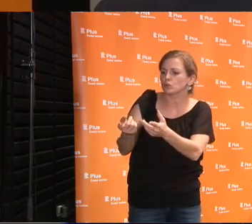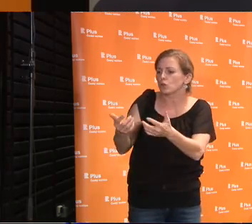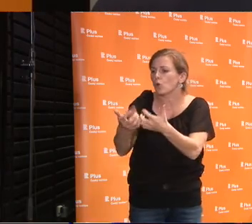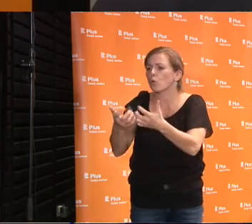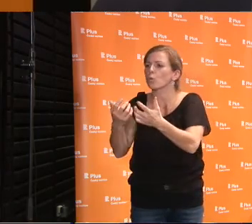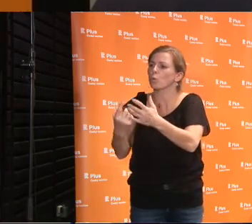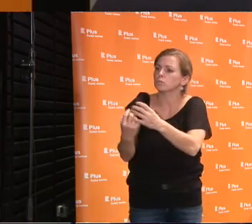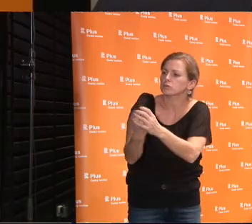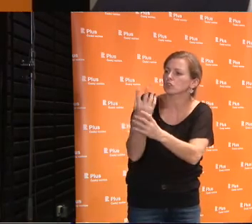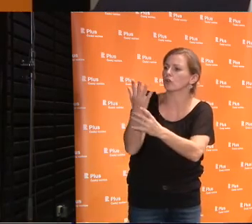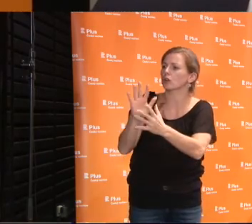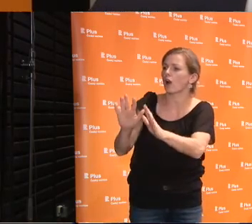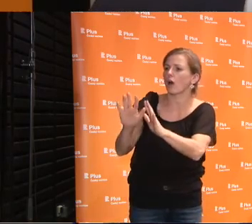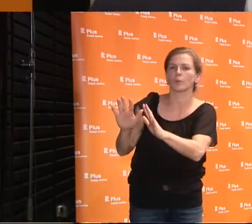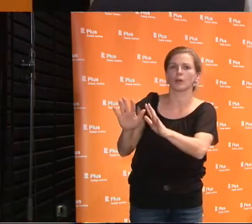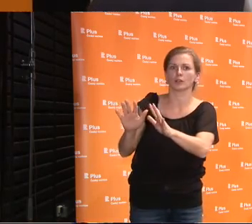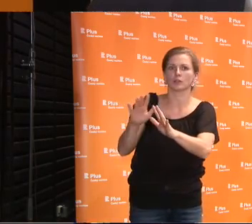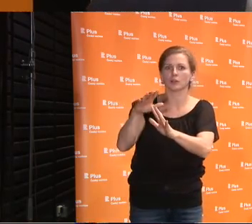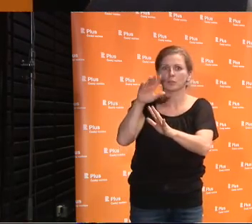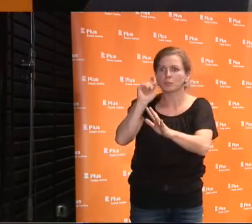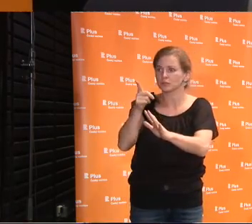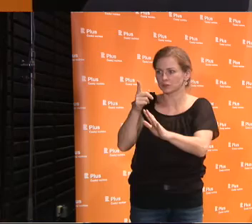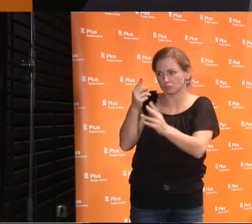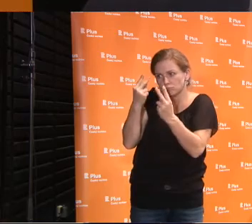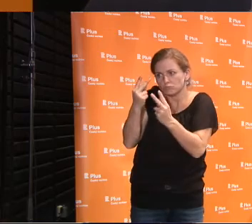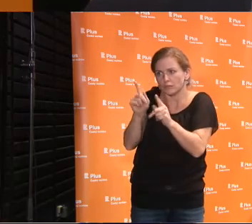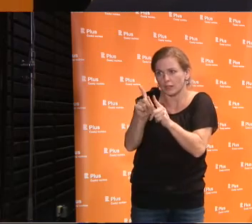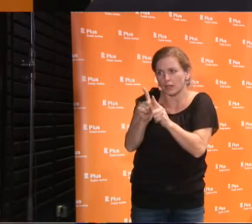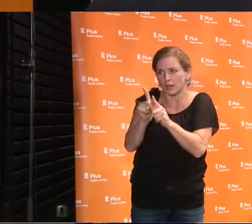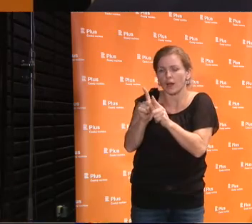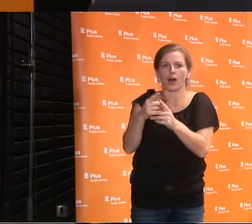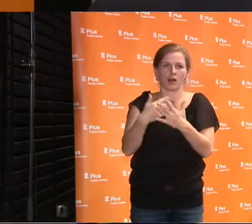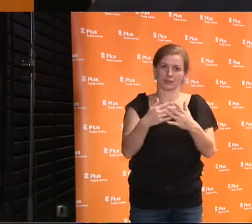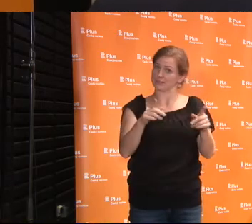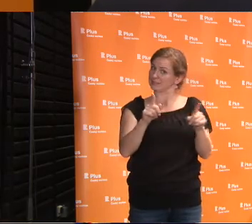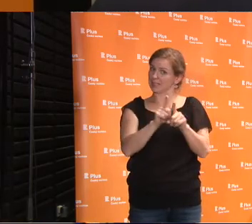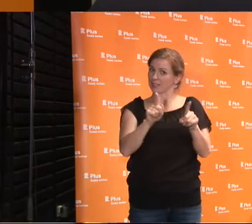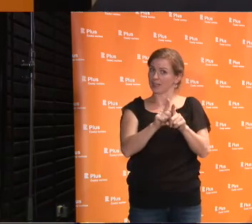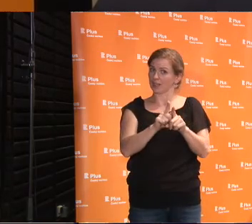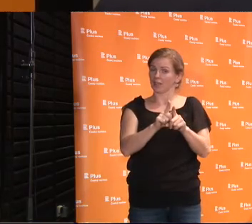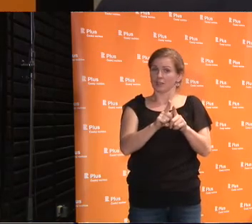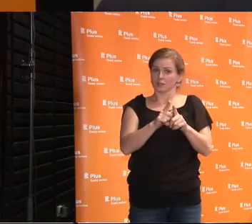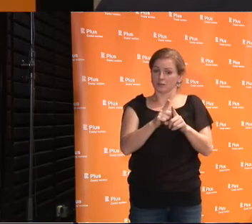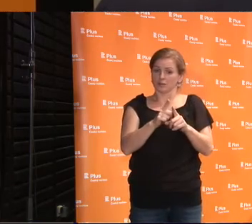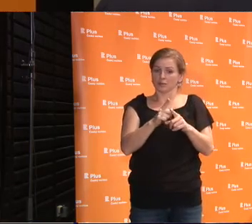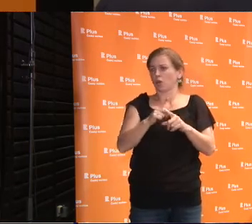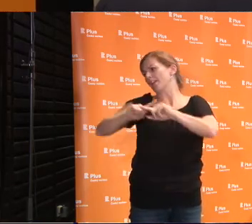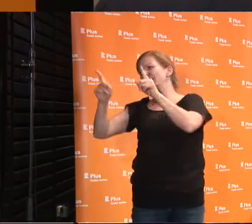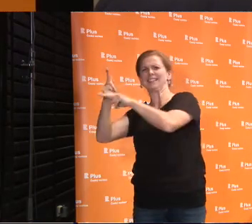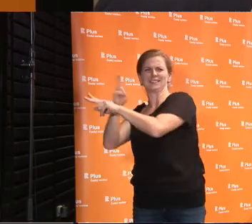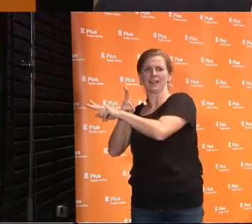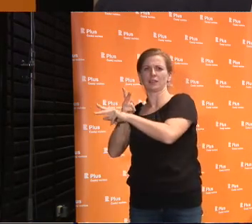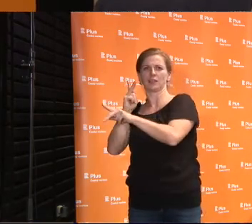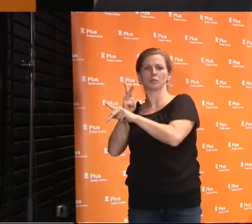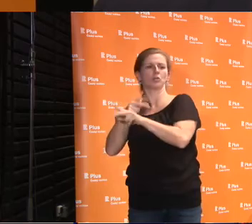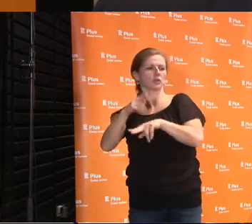jednom kontextu. A takhle široce to má pojatá málo která země. My dneska nehovoříme o